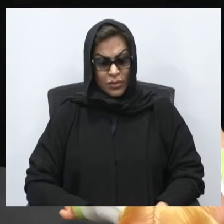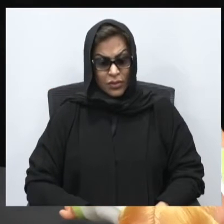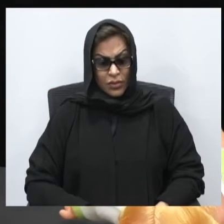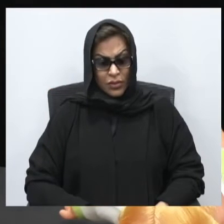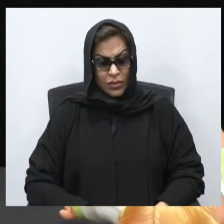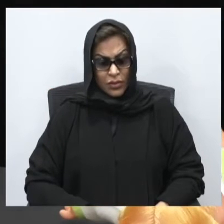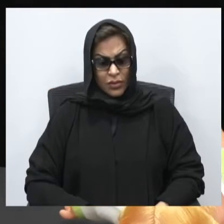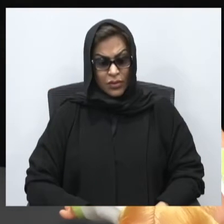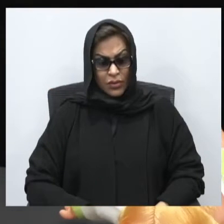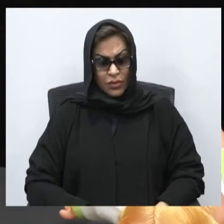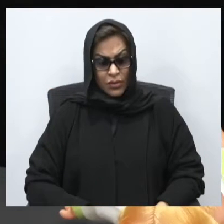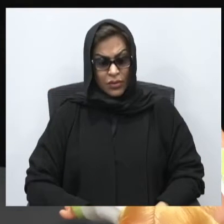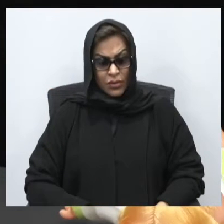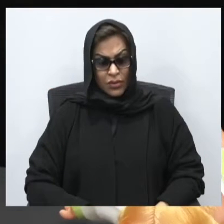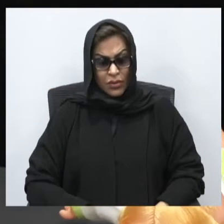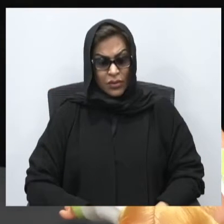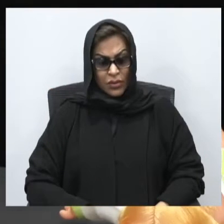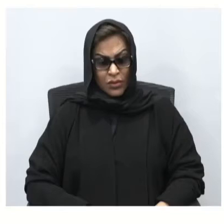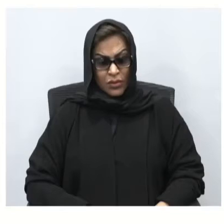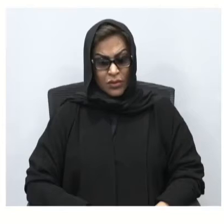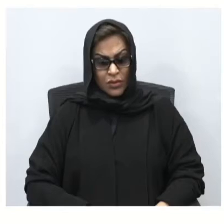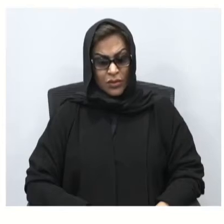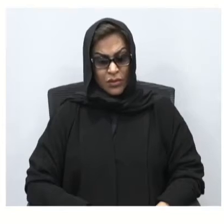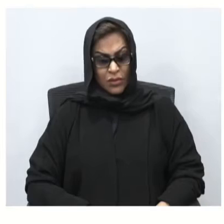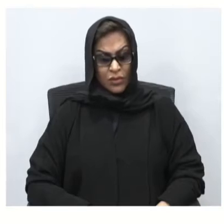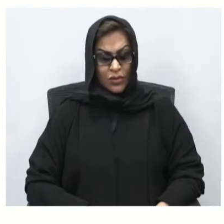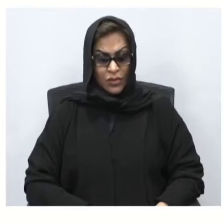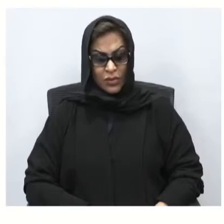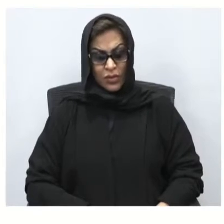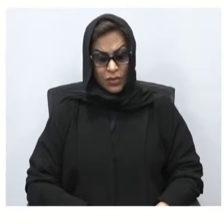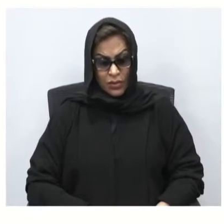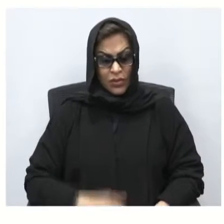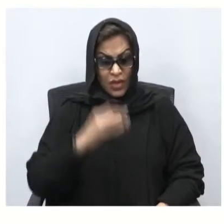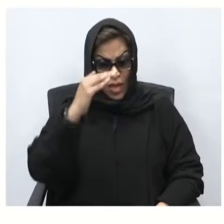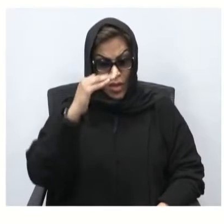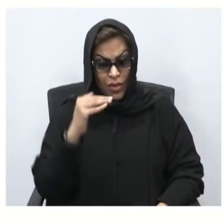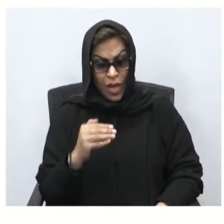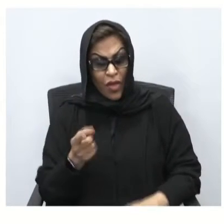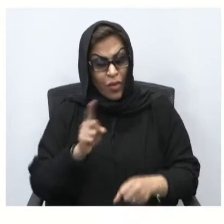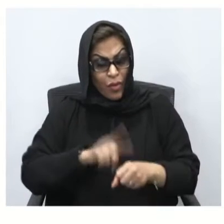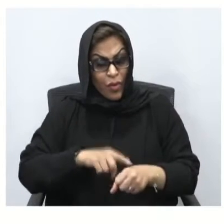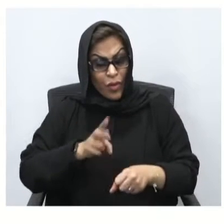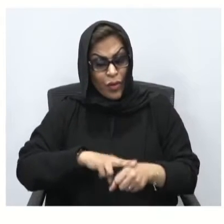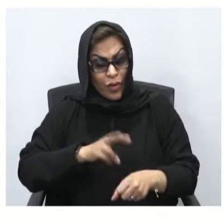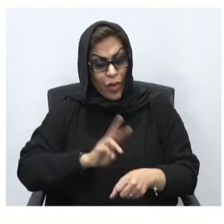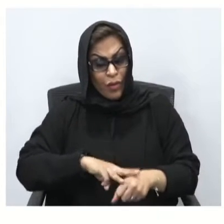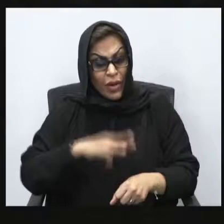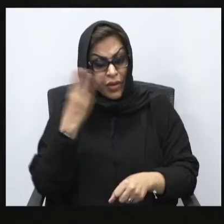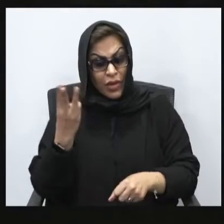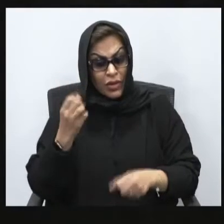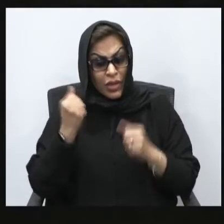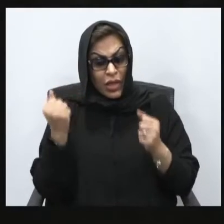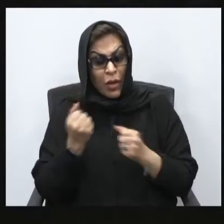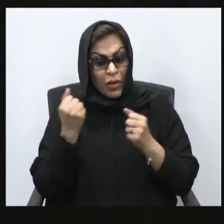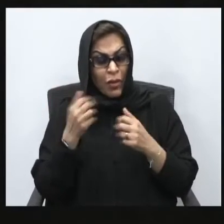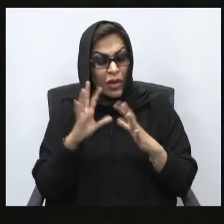خمسه هذا عدد الكرات اللي ملت في ثلاث مراحل او ثلاث محاولات